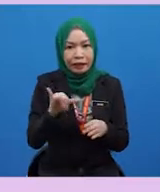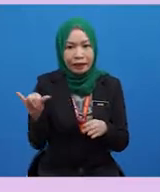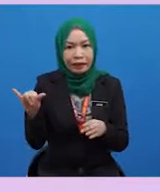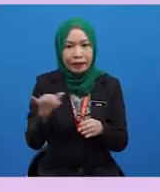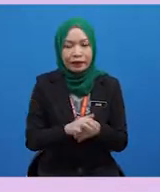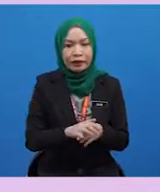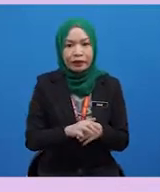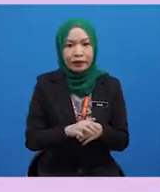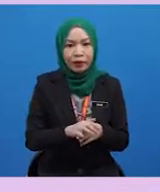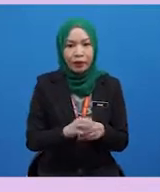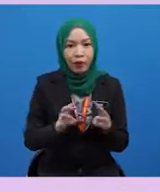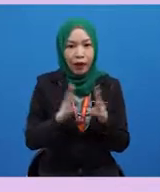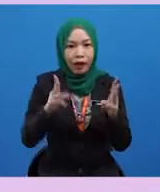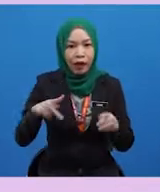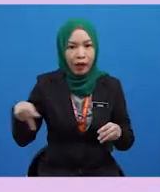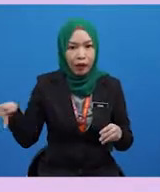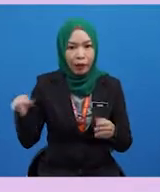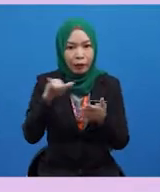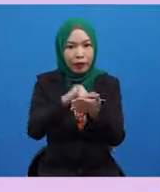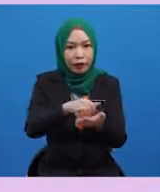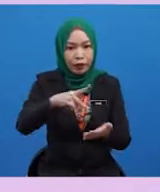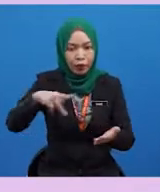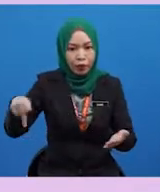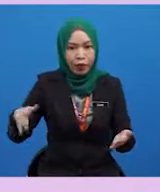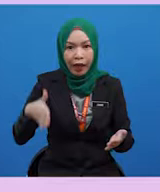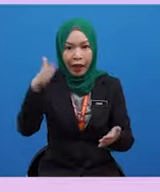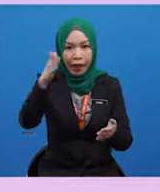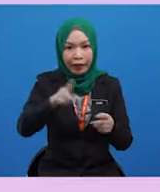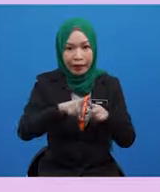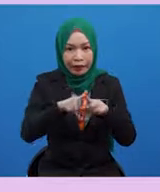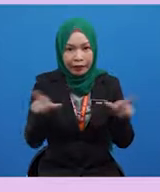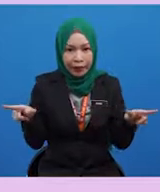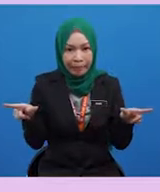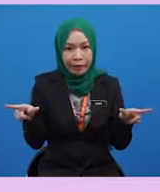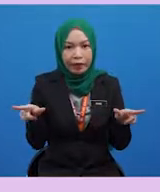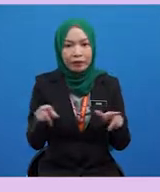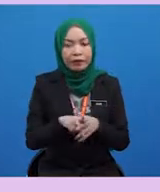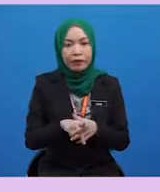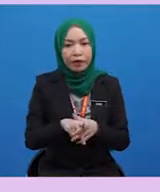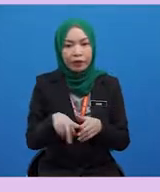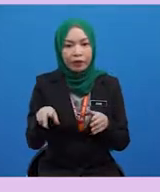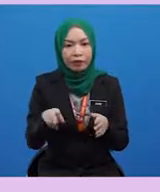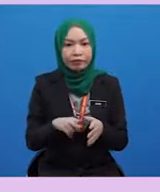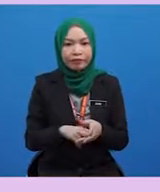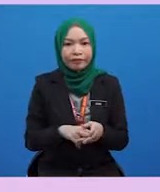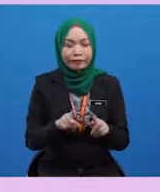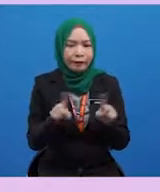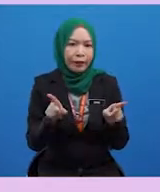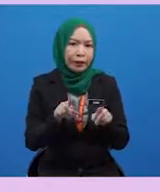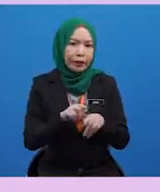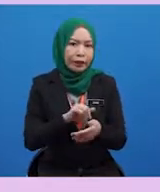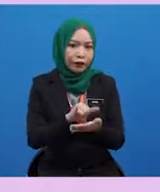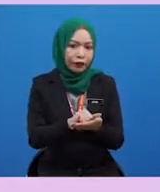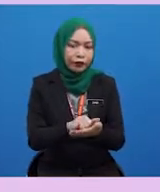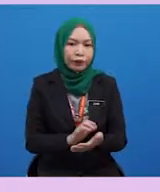walau bagaimanapun, begitupun, akan tetapi dan namun begitu. Perhatikan contoh penggunaannya